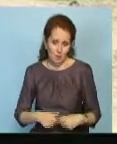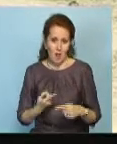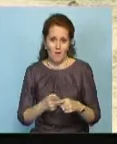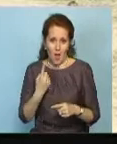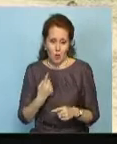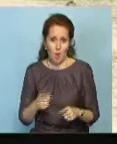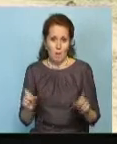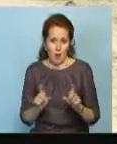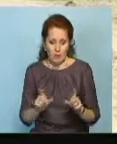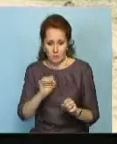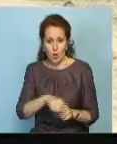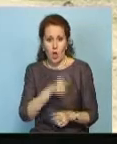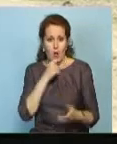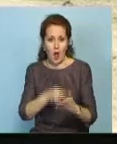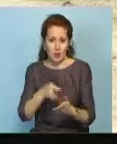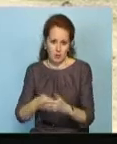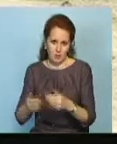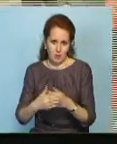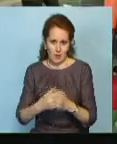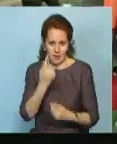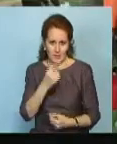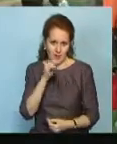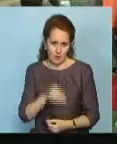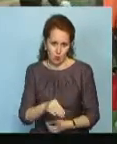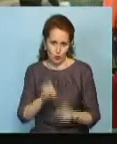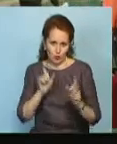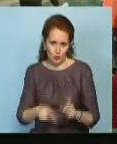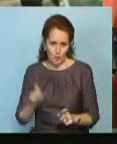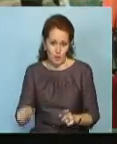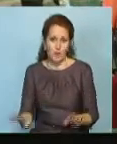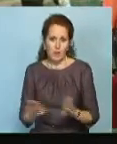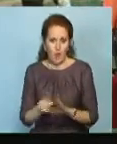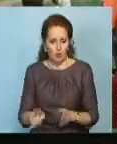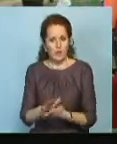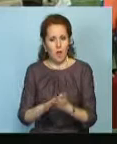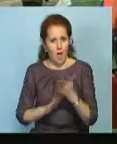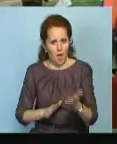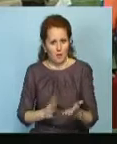магазин на колесах кормит почти 1000 человек. Также она принимает заявочки на